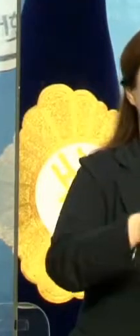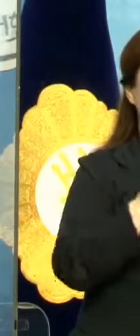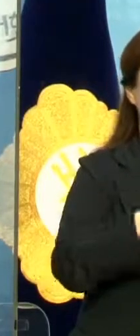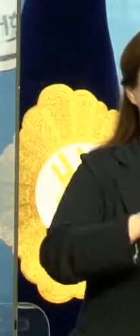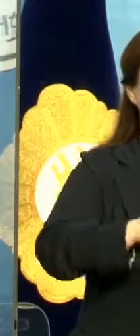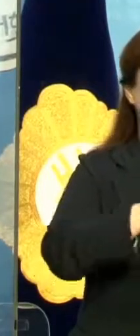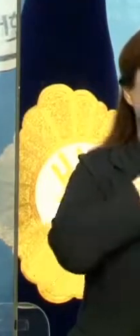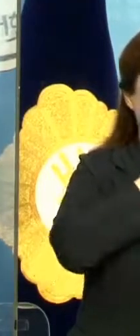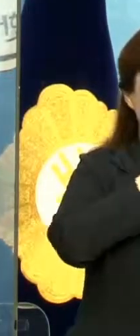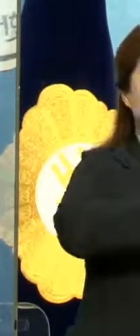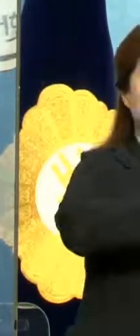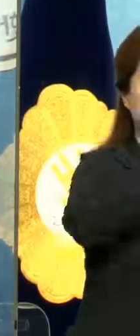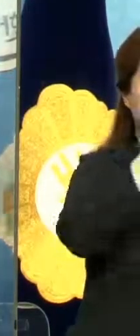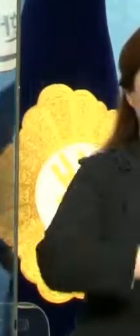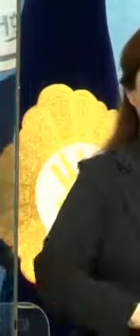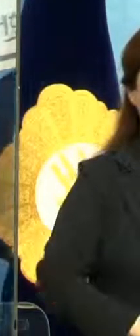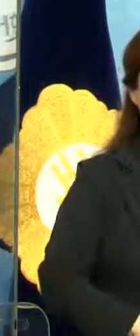감사합니다